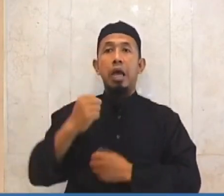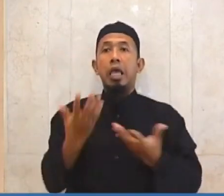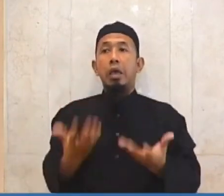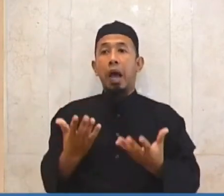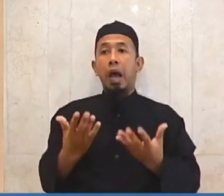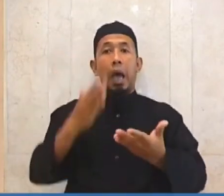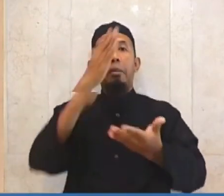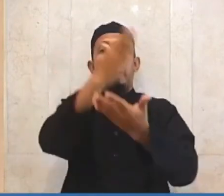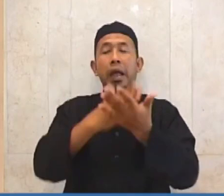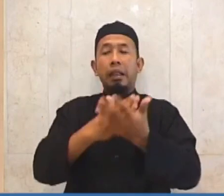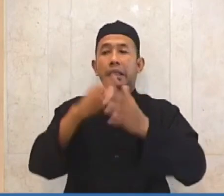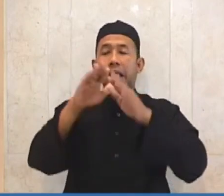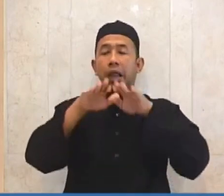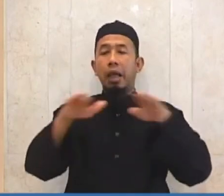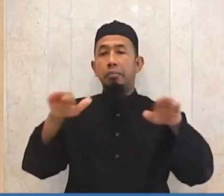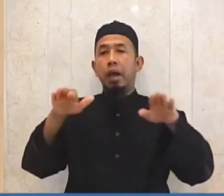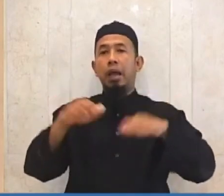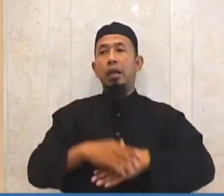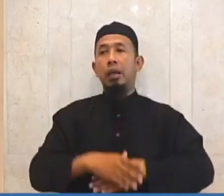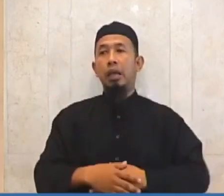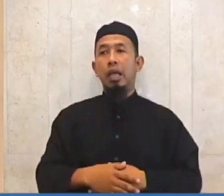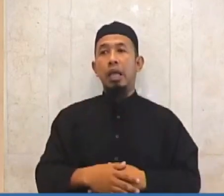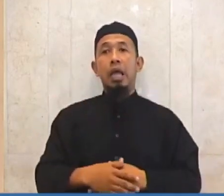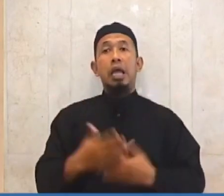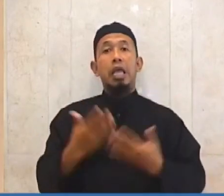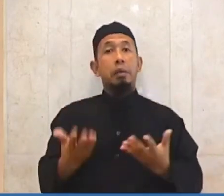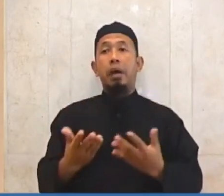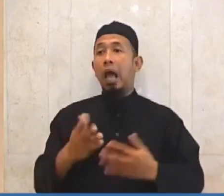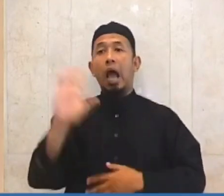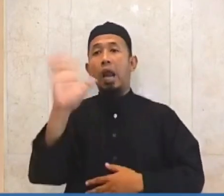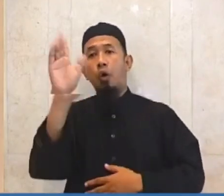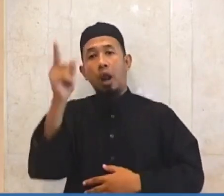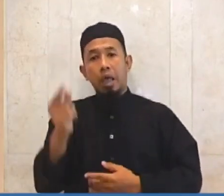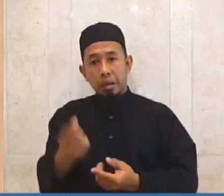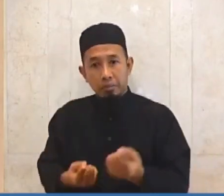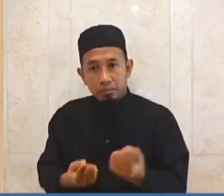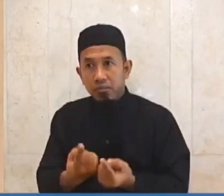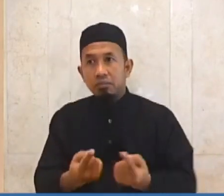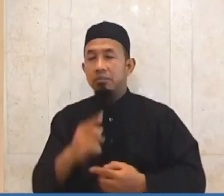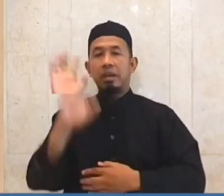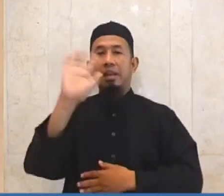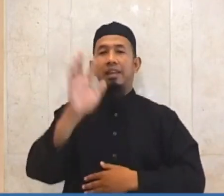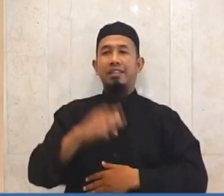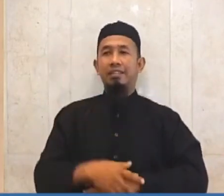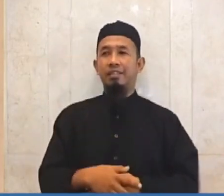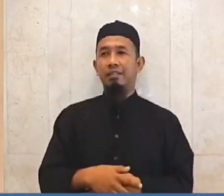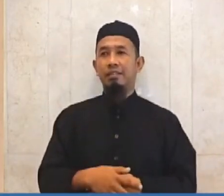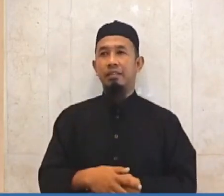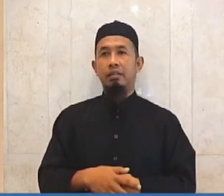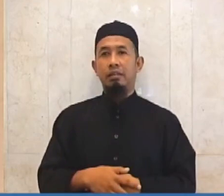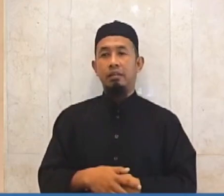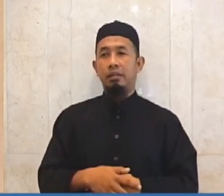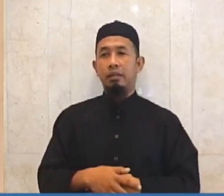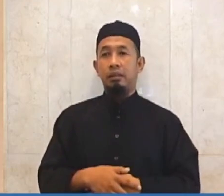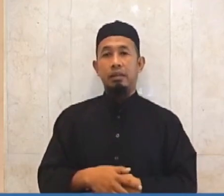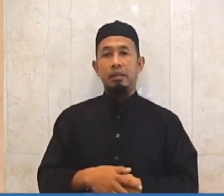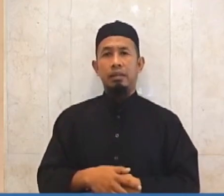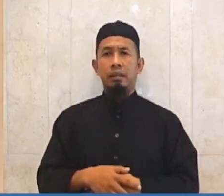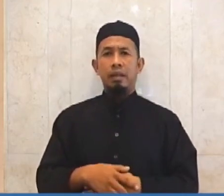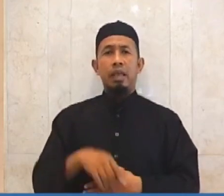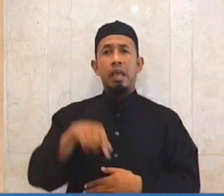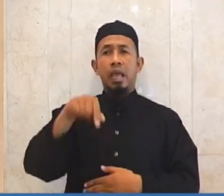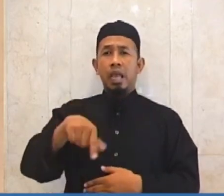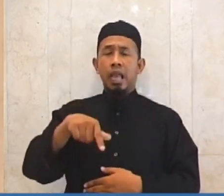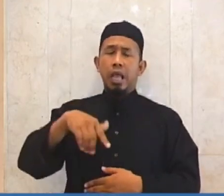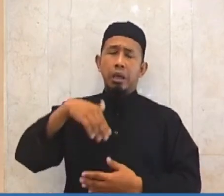mempertahankan negara dari gangguan orang-orang yang tidak bertanggung jawab dan ini memerlukan